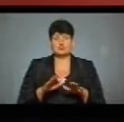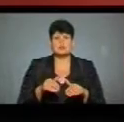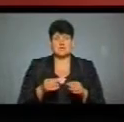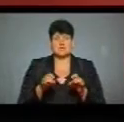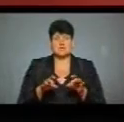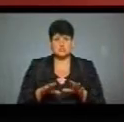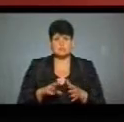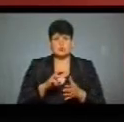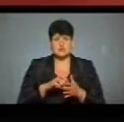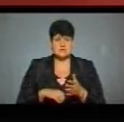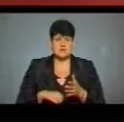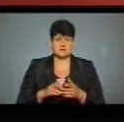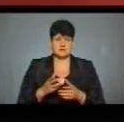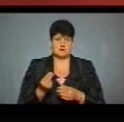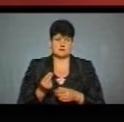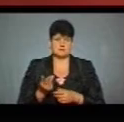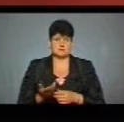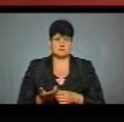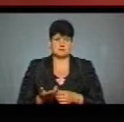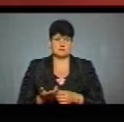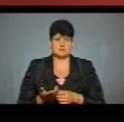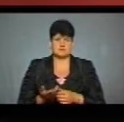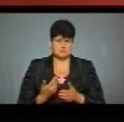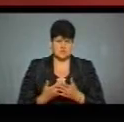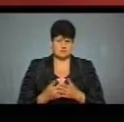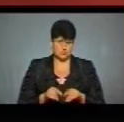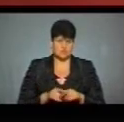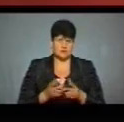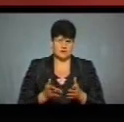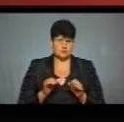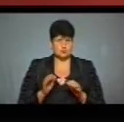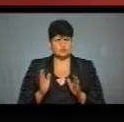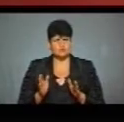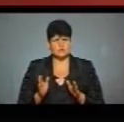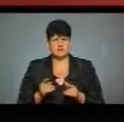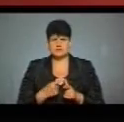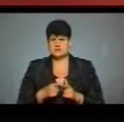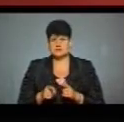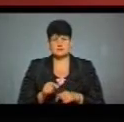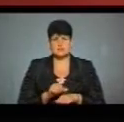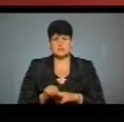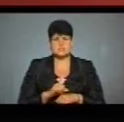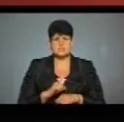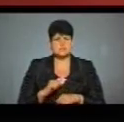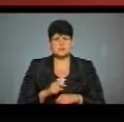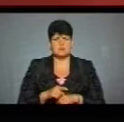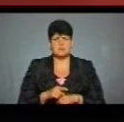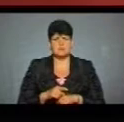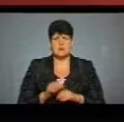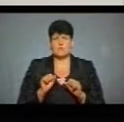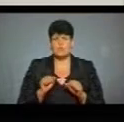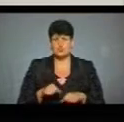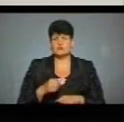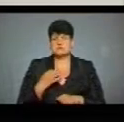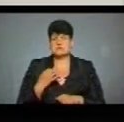рішення про стягнення відповідної суми коштів. Приблизний такий механізм може бути? Чи це може митниця стягнути цей штраф? Я можу